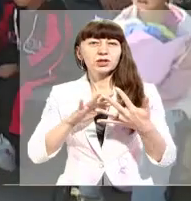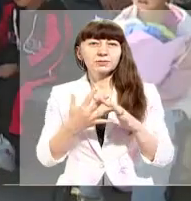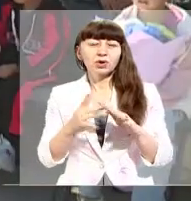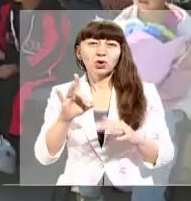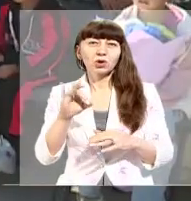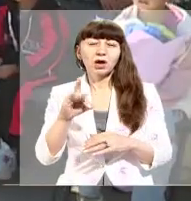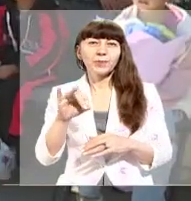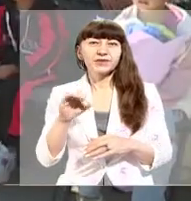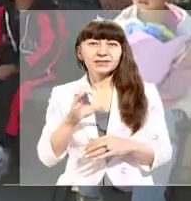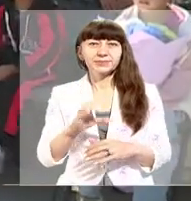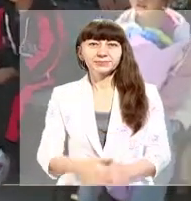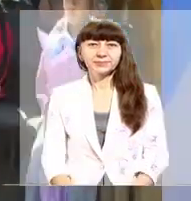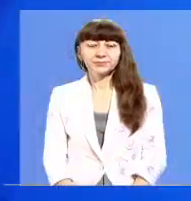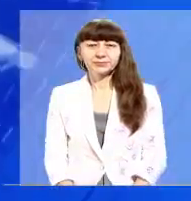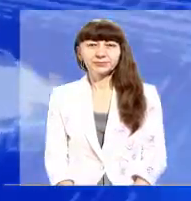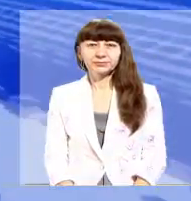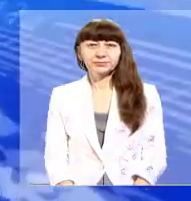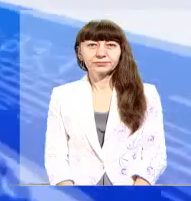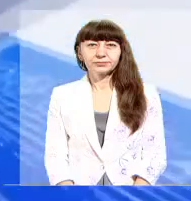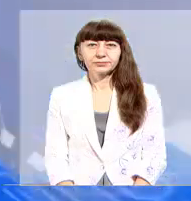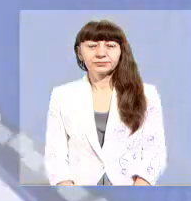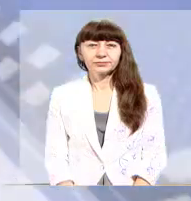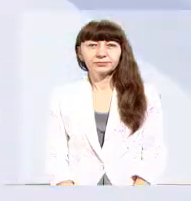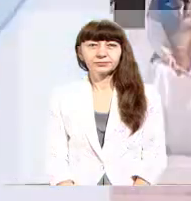Колкамыс Джангельдинского района.